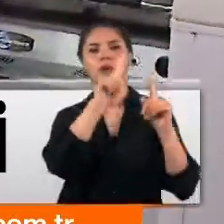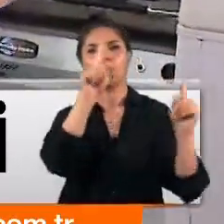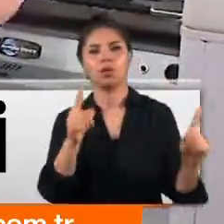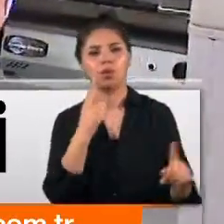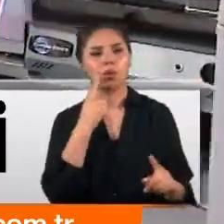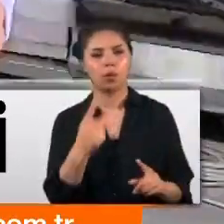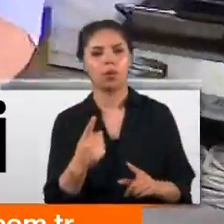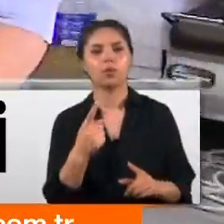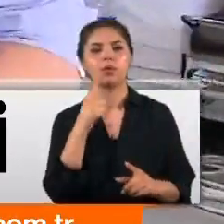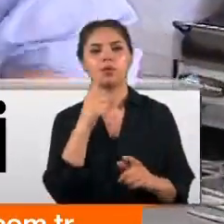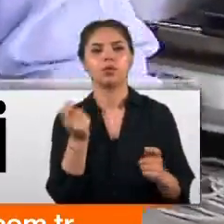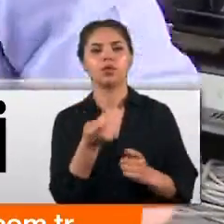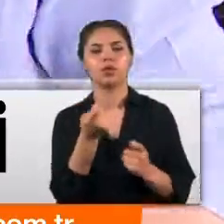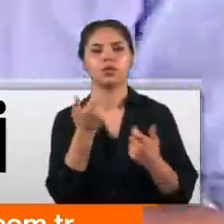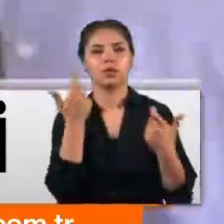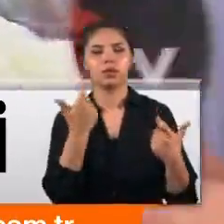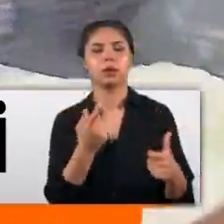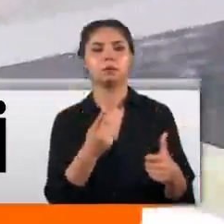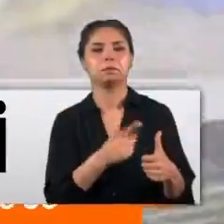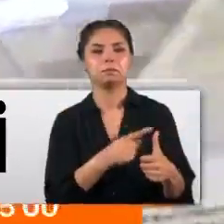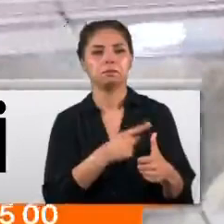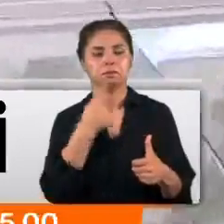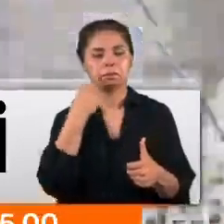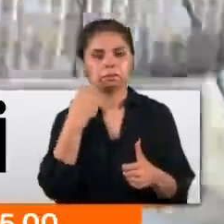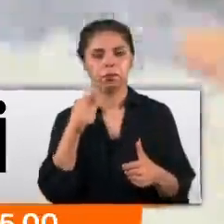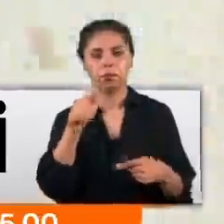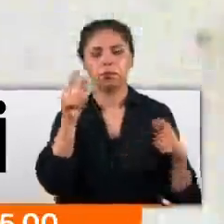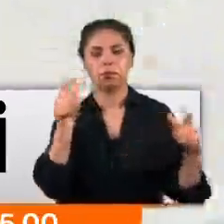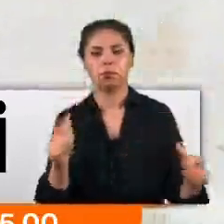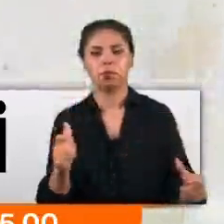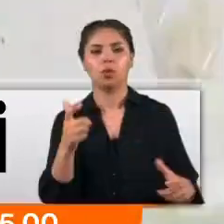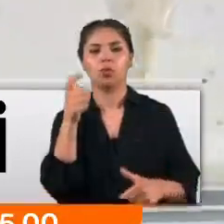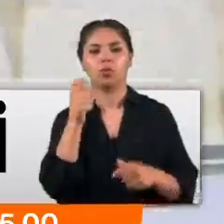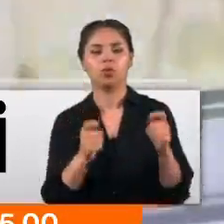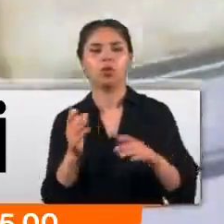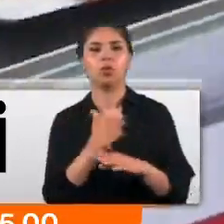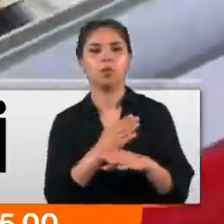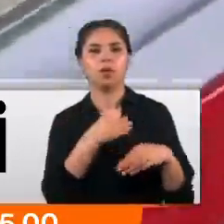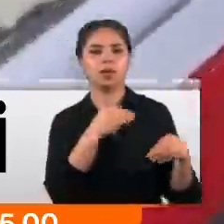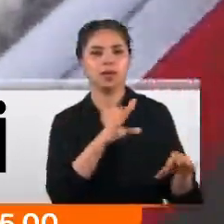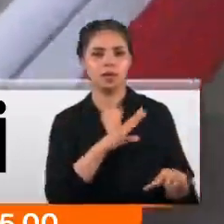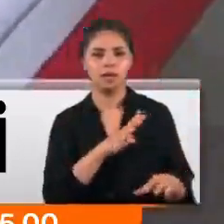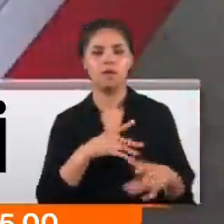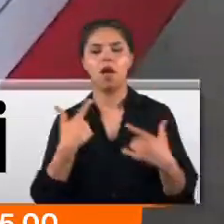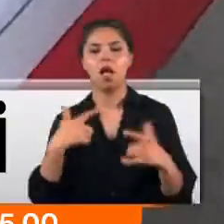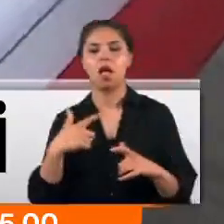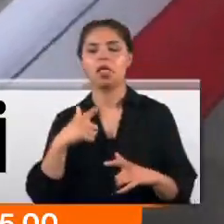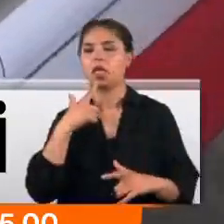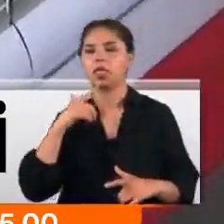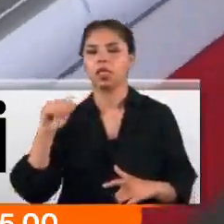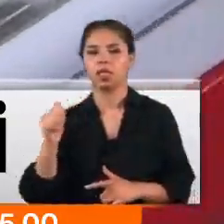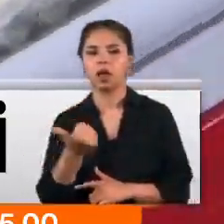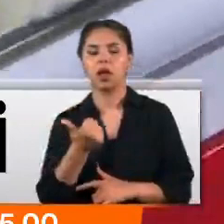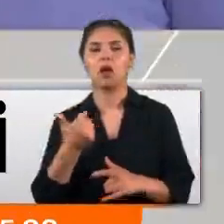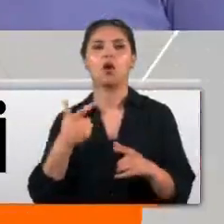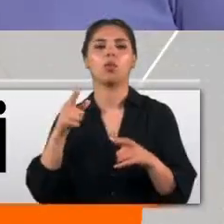anda. Burası da geçici iş yerlerinden bir tanesi ve burada tabii süt ve süt ürünlerinin yanı sıra Hatay'ın olmazsa olmazı